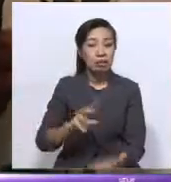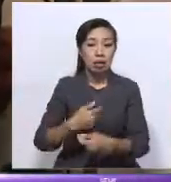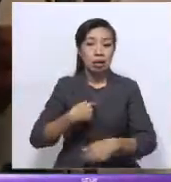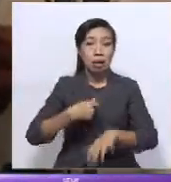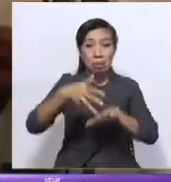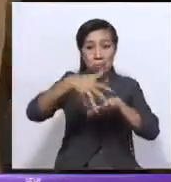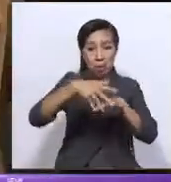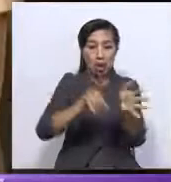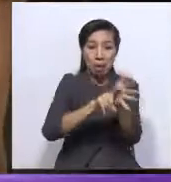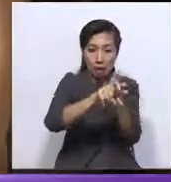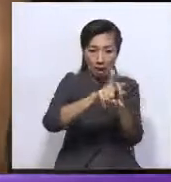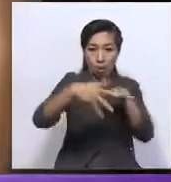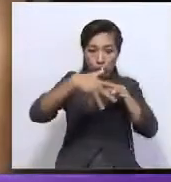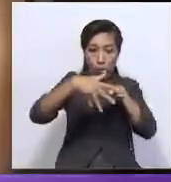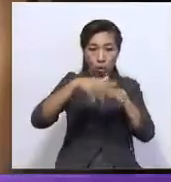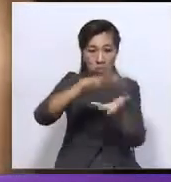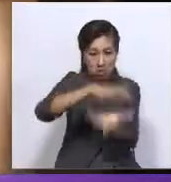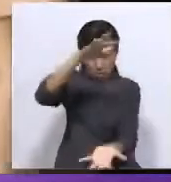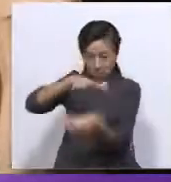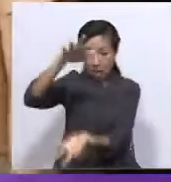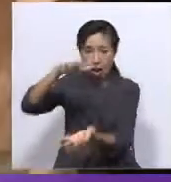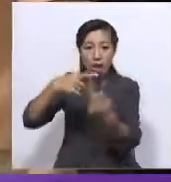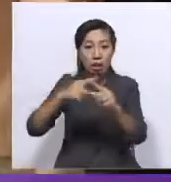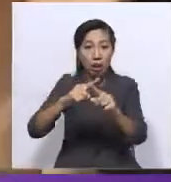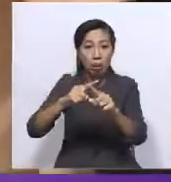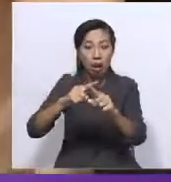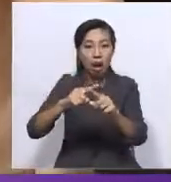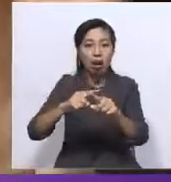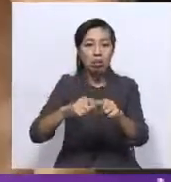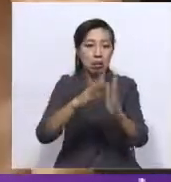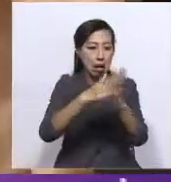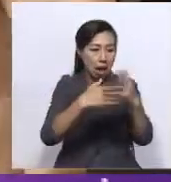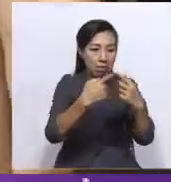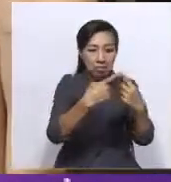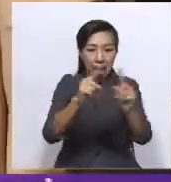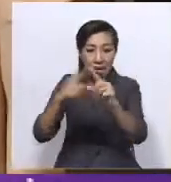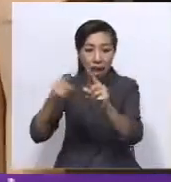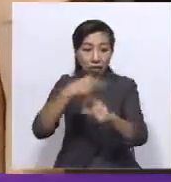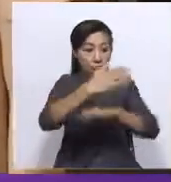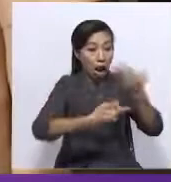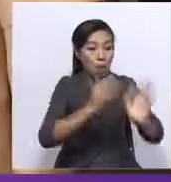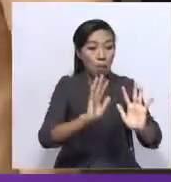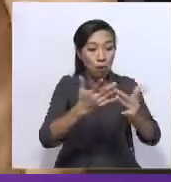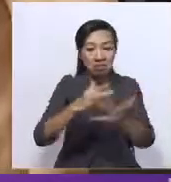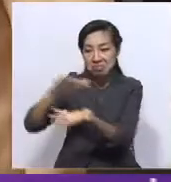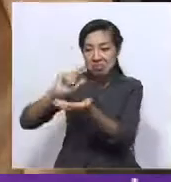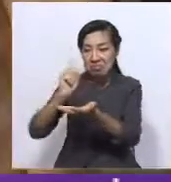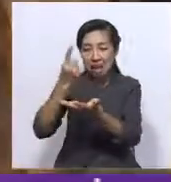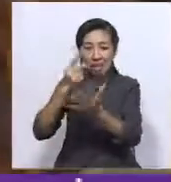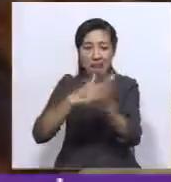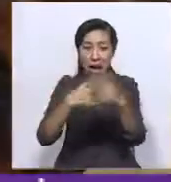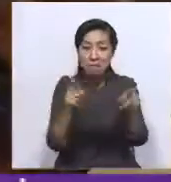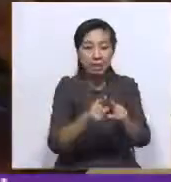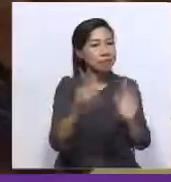ามีจำนวนเยอะมากแต่ว่าแต่ละลายเนี่ยค่ะพับหนึ่งลายหนึ่งค่ะเพราะฉะนั้นหมดแล้วหมดเลยเป็นลายเดียวชิ้นเดียวอย่างเงี้ยค